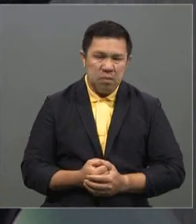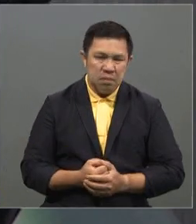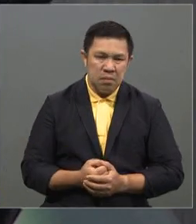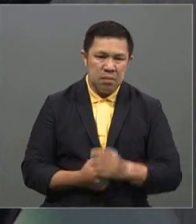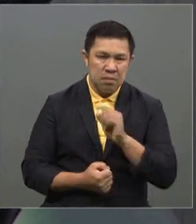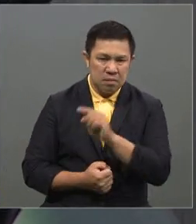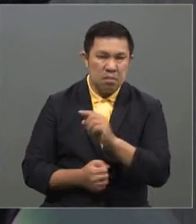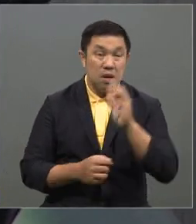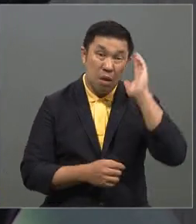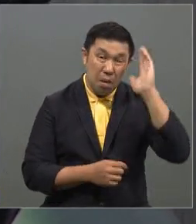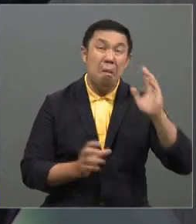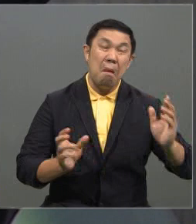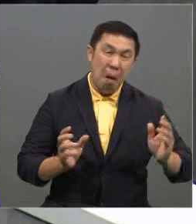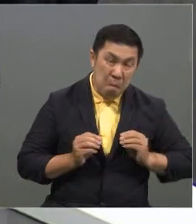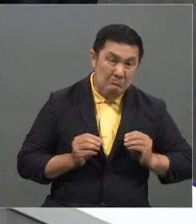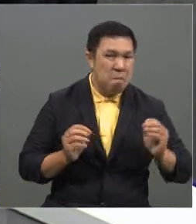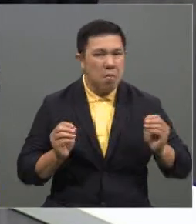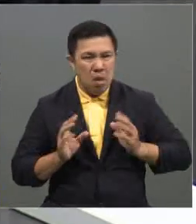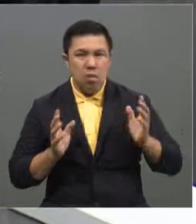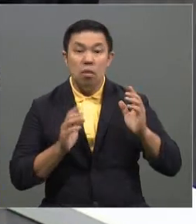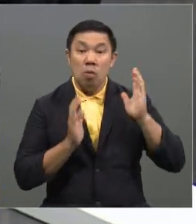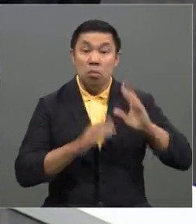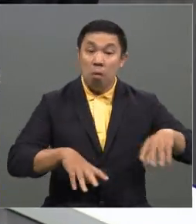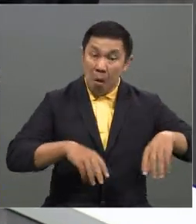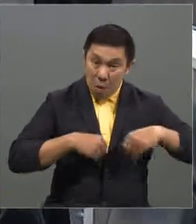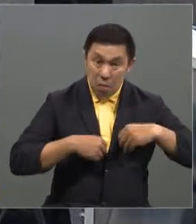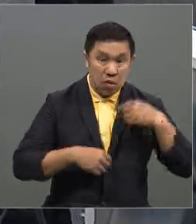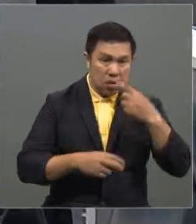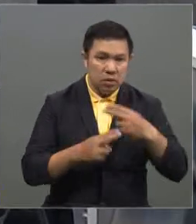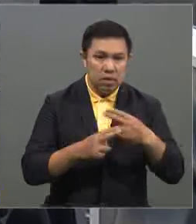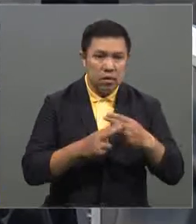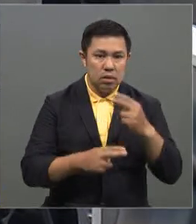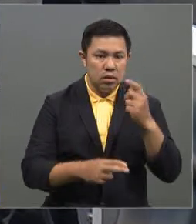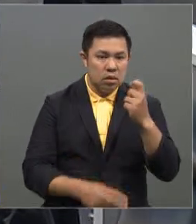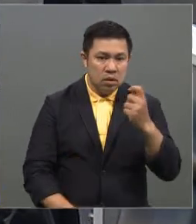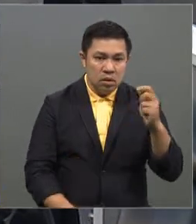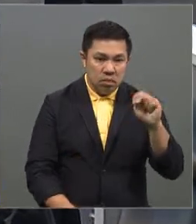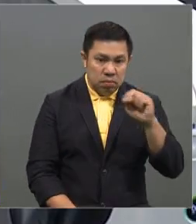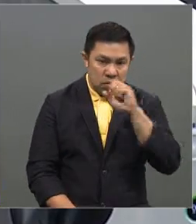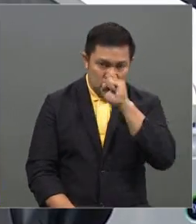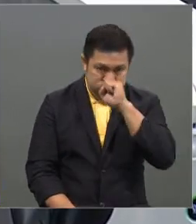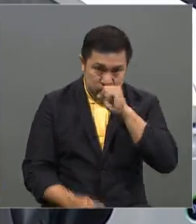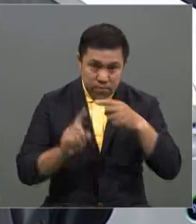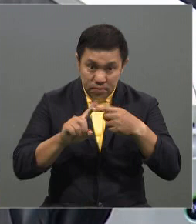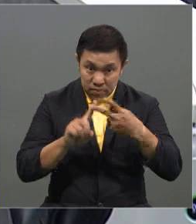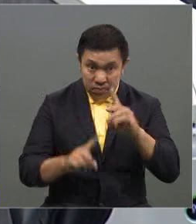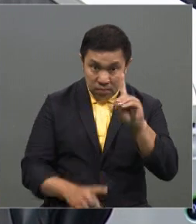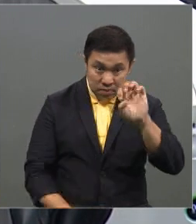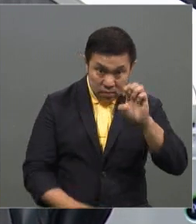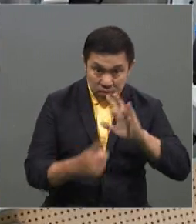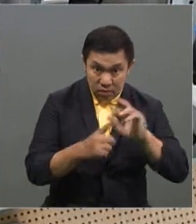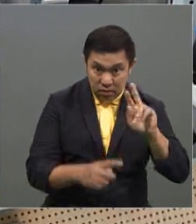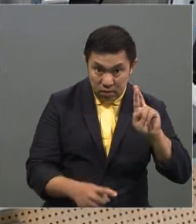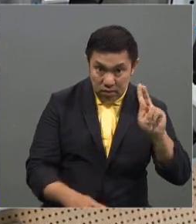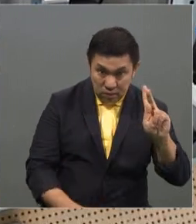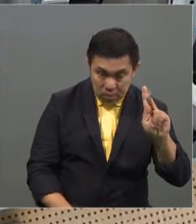ด้วยและก็ไม่เห็นด้วยฝังที่สนับสนุนยตินี้ก็เช่นนายอรกาดกระโทกนายดิเรกฤเจนครองธรรมที่